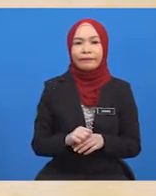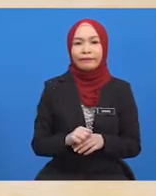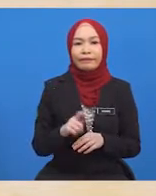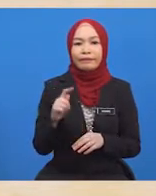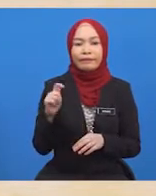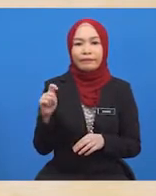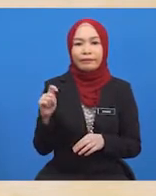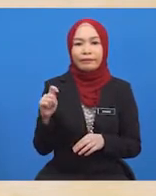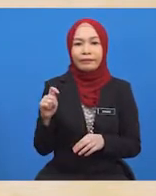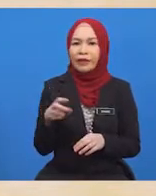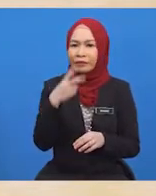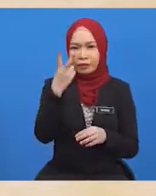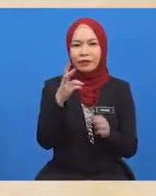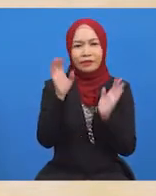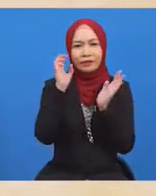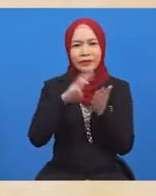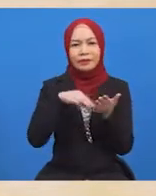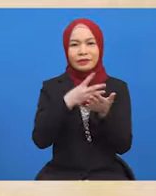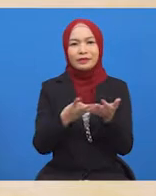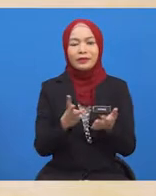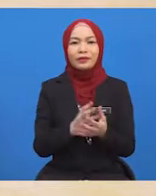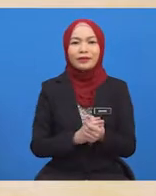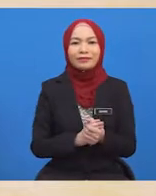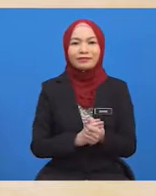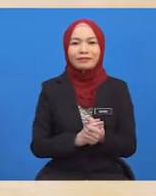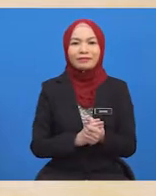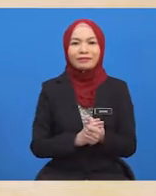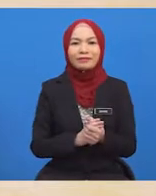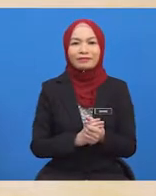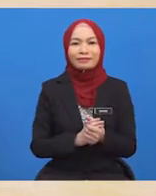Manakala unjuran ortogon pada satah mengufuk ialah